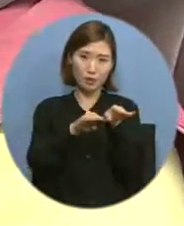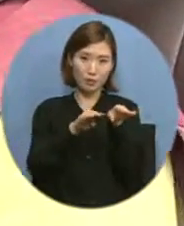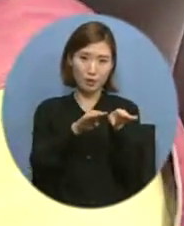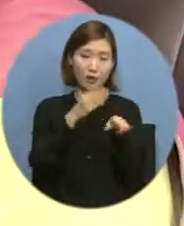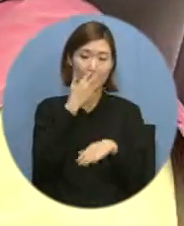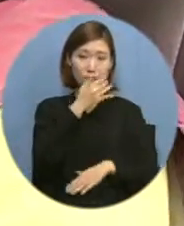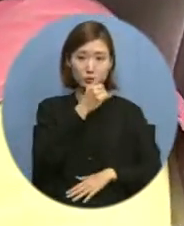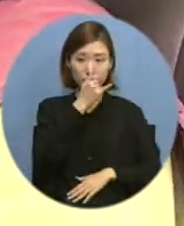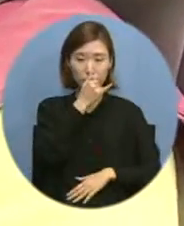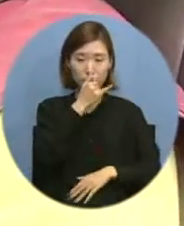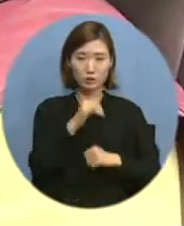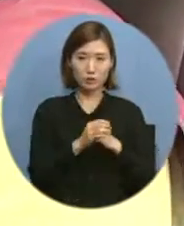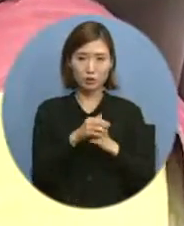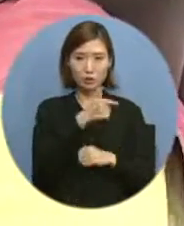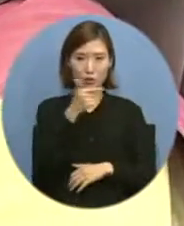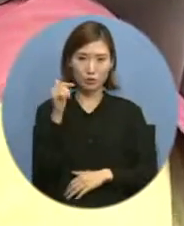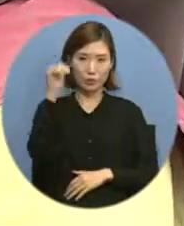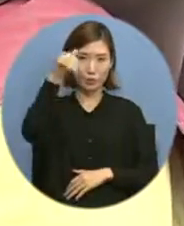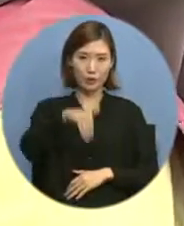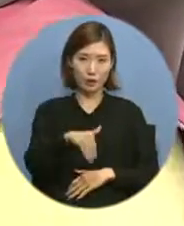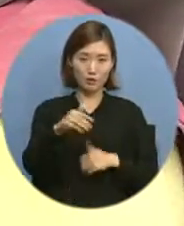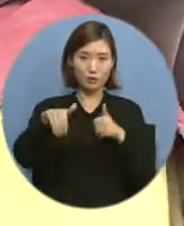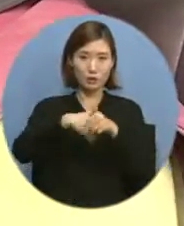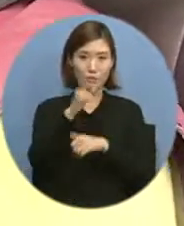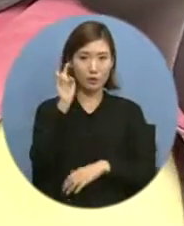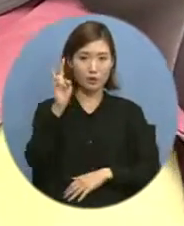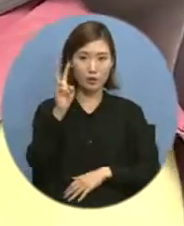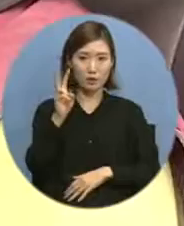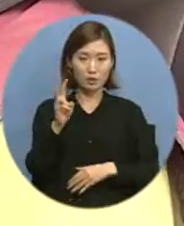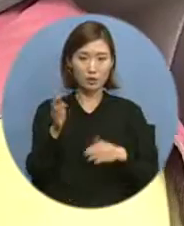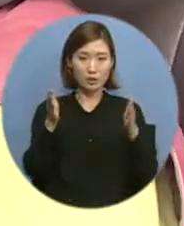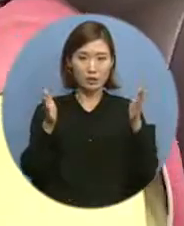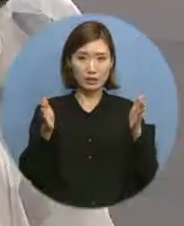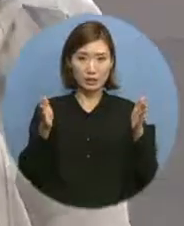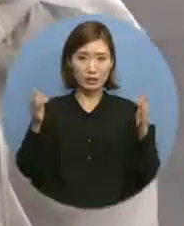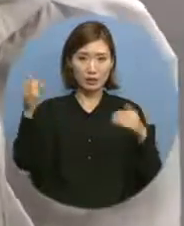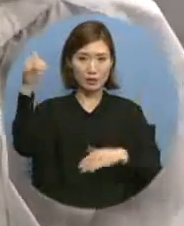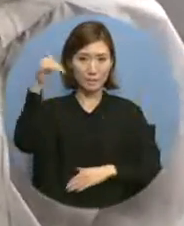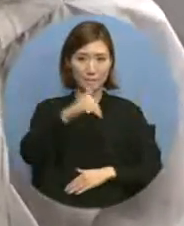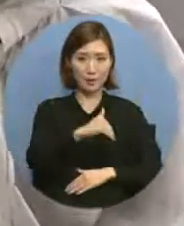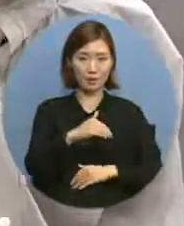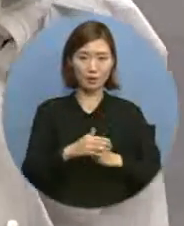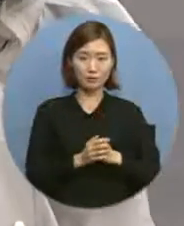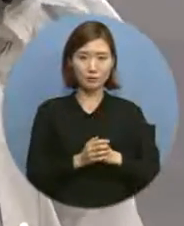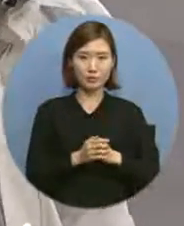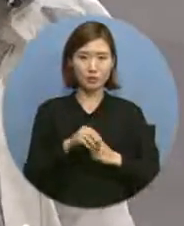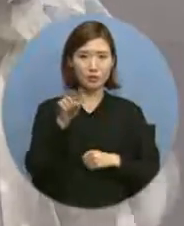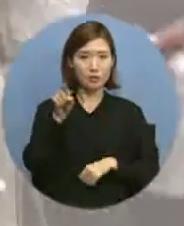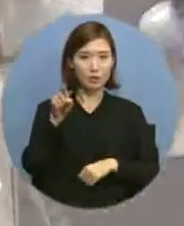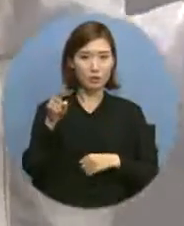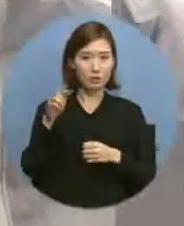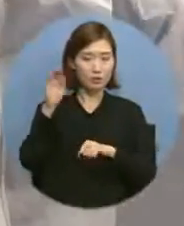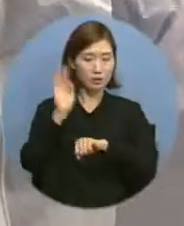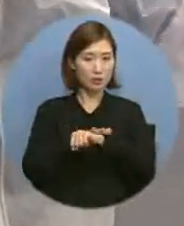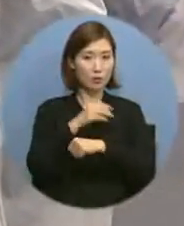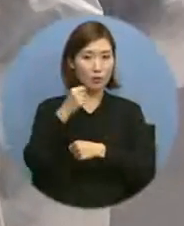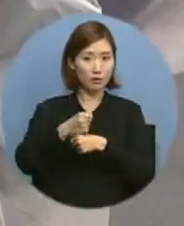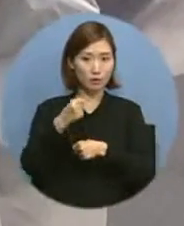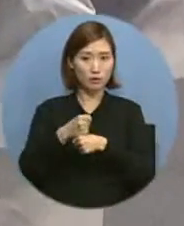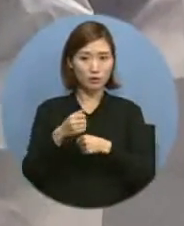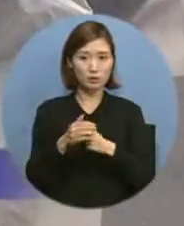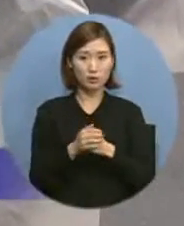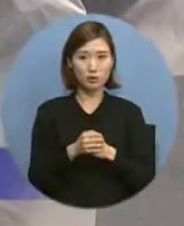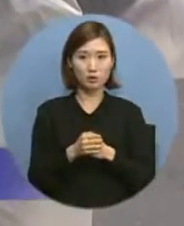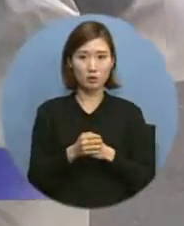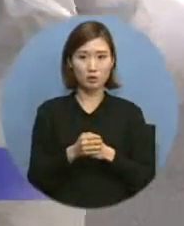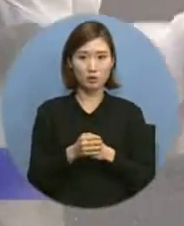상황인 것 같아요. 이게 지금 너무 가파른 것 같아요. 지금 짧아요. 너무 이 기간이. 이거는 사실은 잘못 만들어 놓은 거죠. 여기가